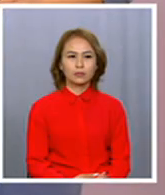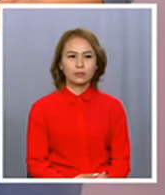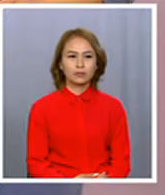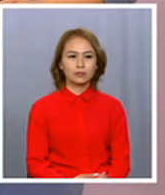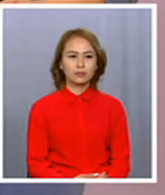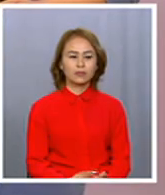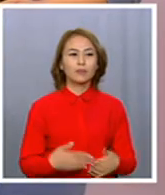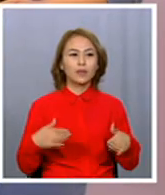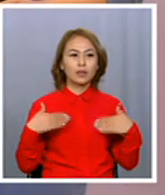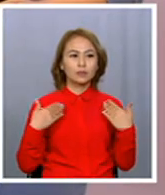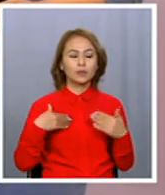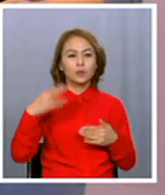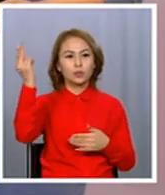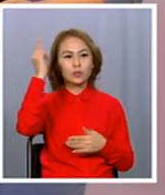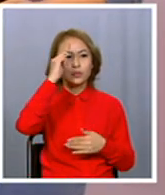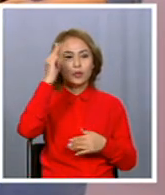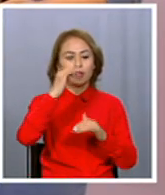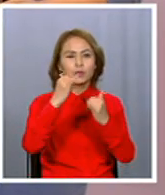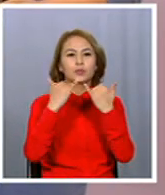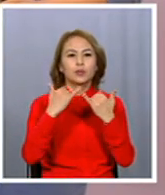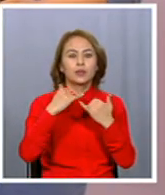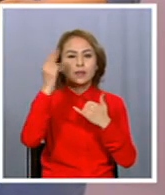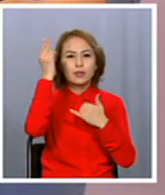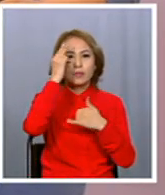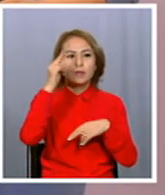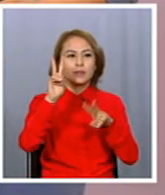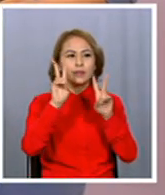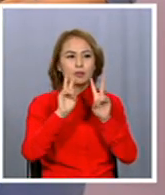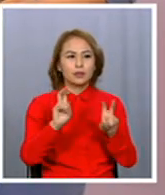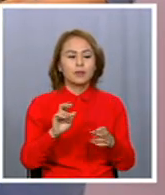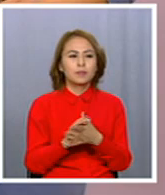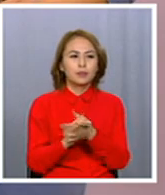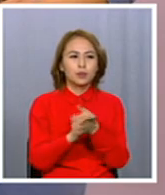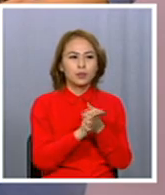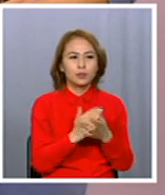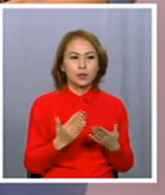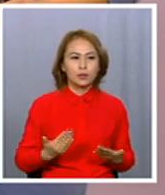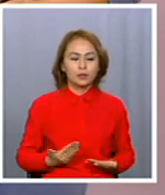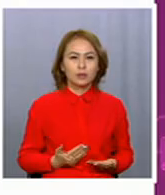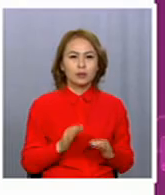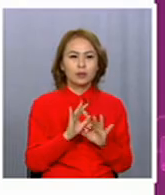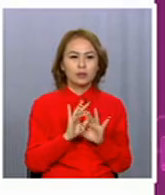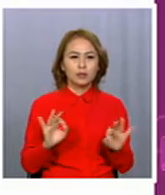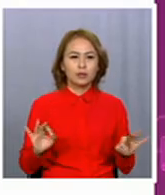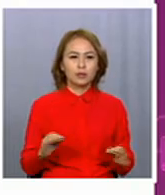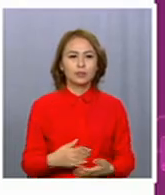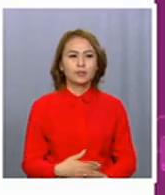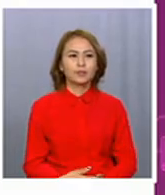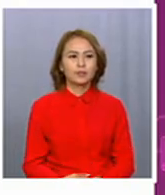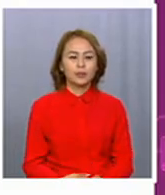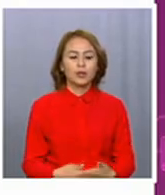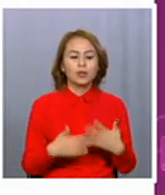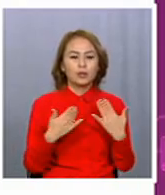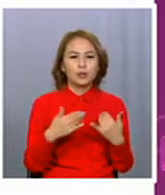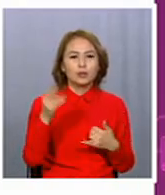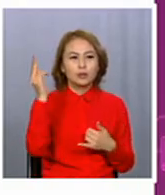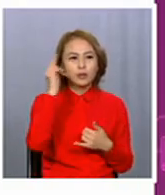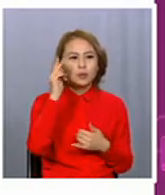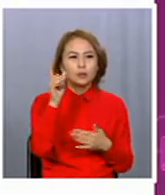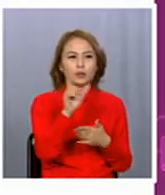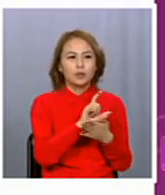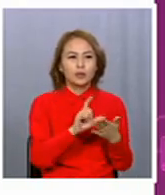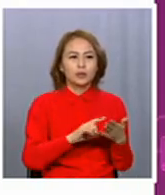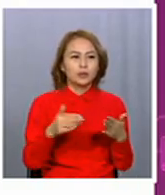Сәлеметсіңдер ме, оқушылар? Бүгінгі сабағымыздың тақырыбы – бейбіт өмір тамаша. Бүгінгі сабақта өлеңнің